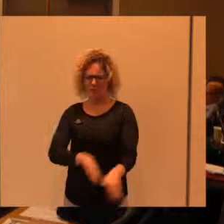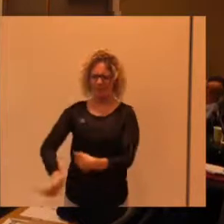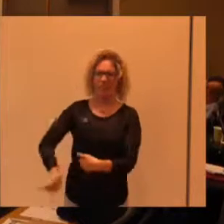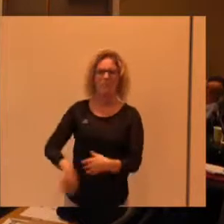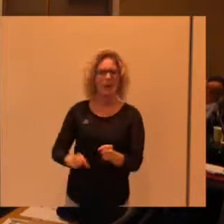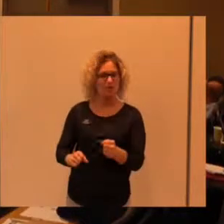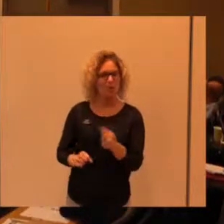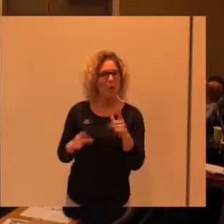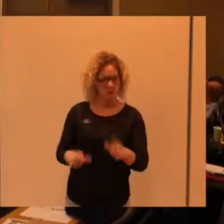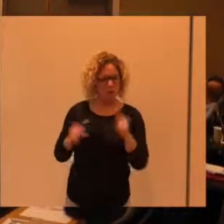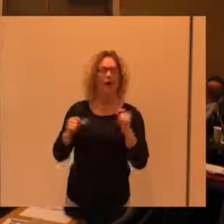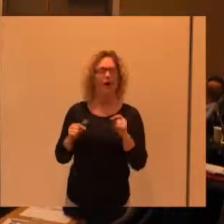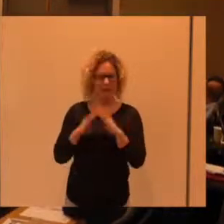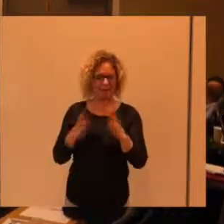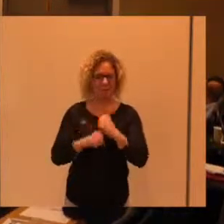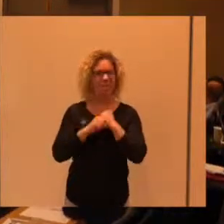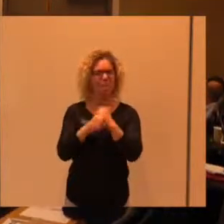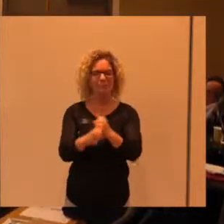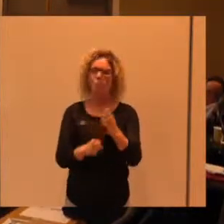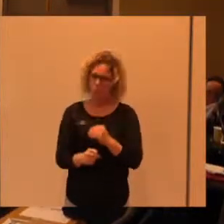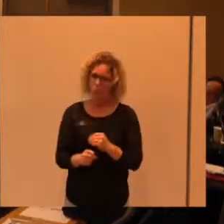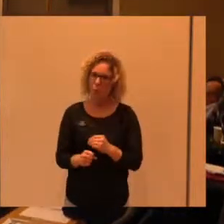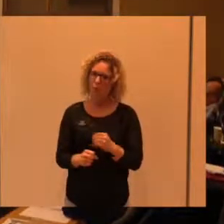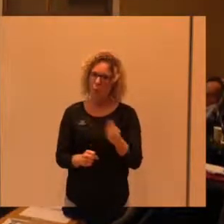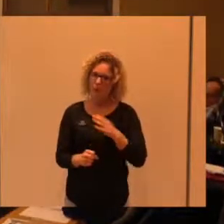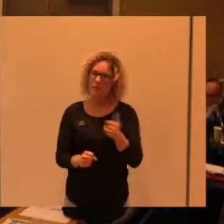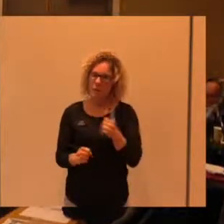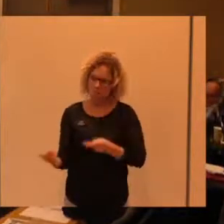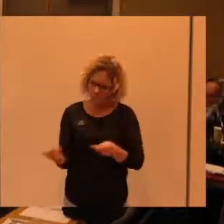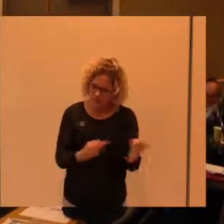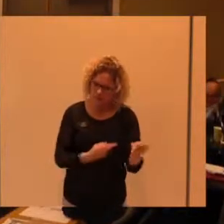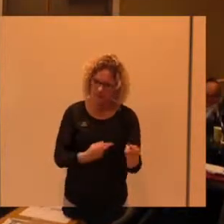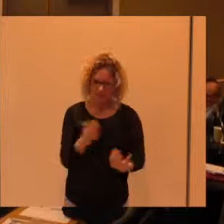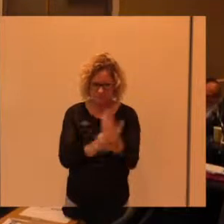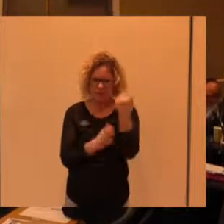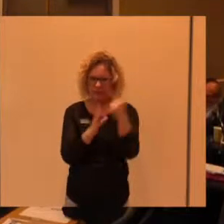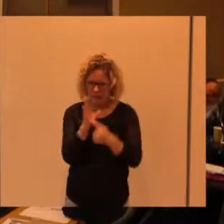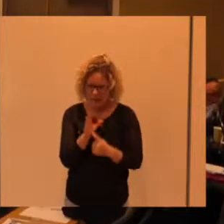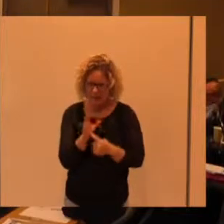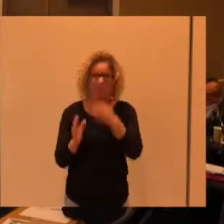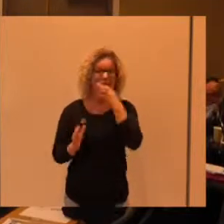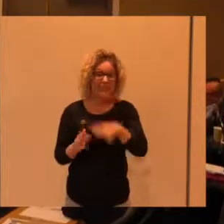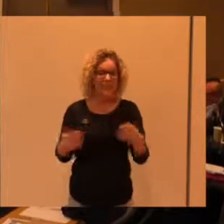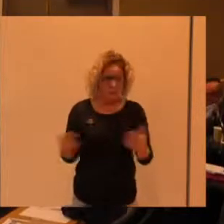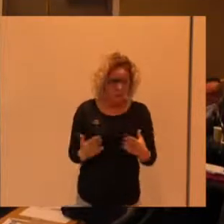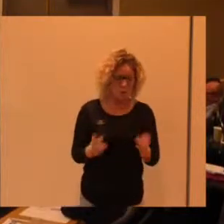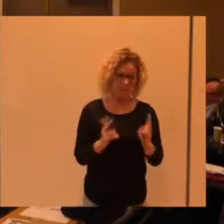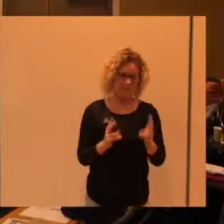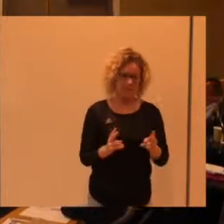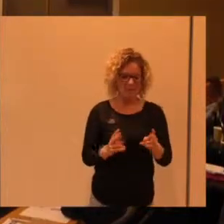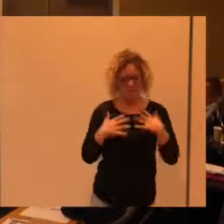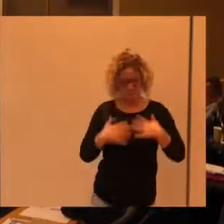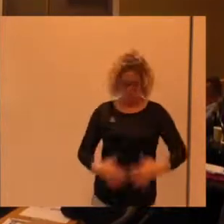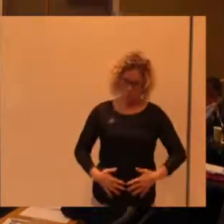var så. Då växte behovet att standardisera. Vi måste ha regler. Risken är att vi gör ungefär som